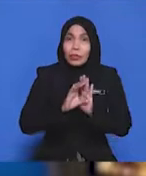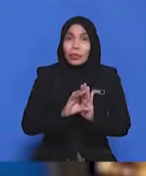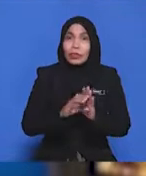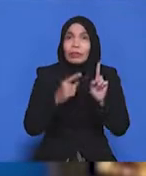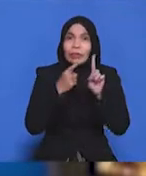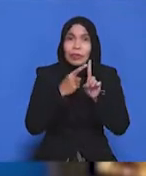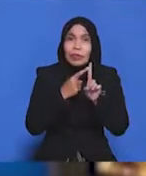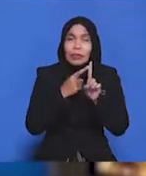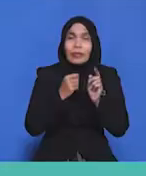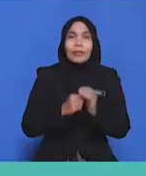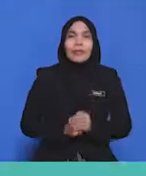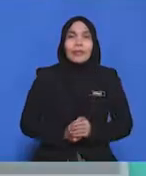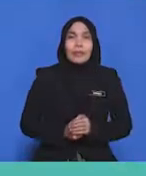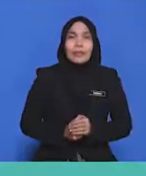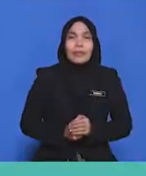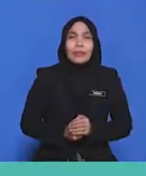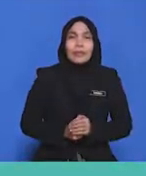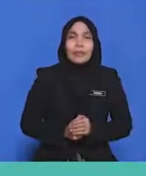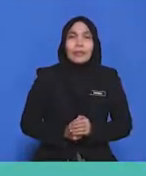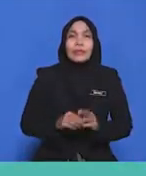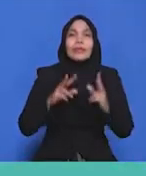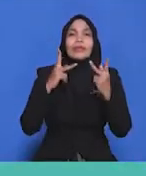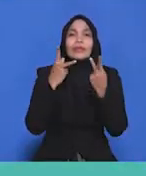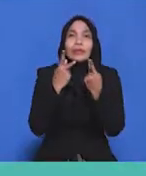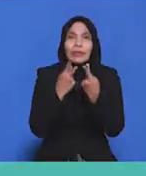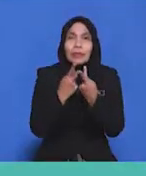pertama, iaitu ejen keluarga.